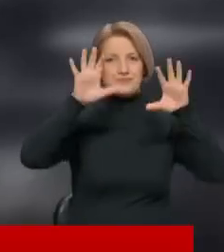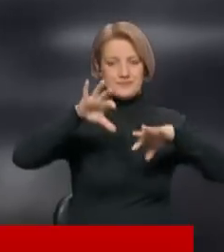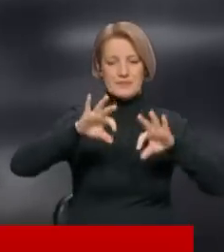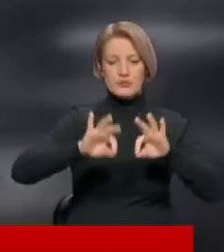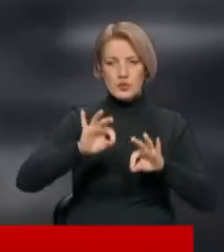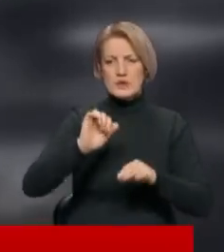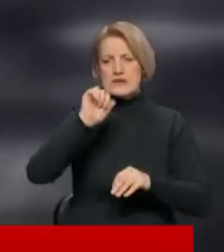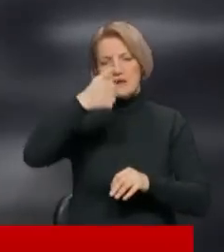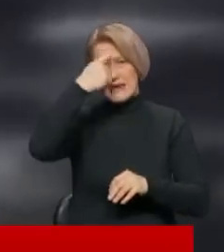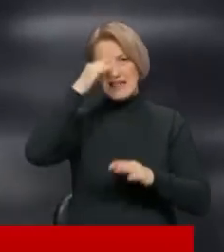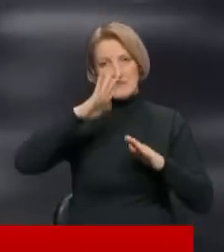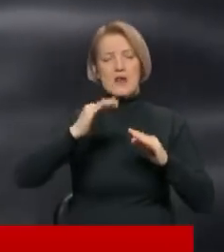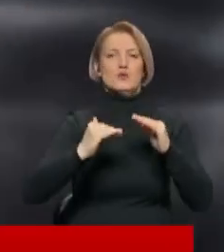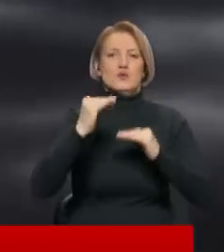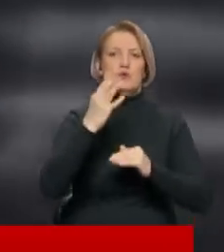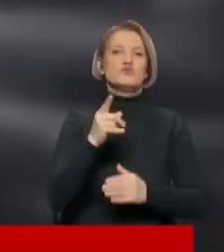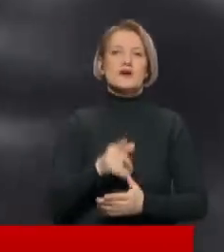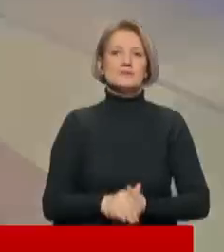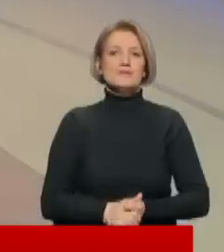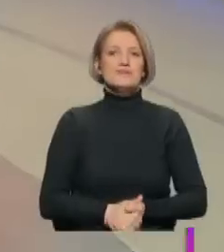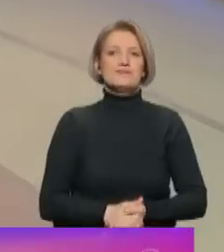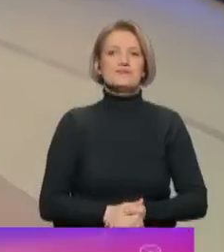ziyade Yarın görülme ihtimali artıyor